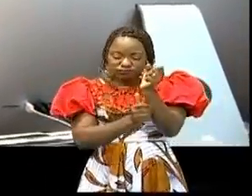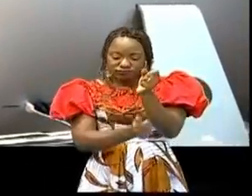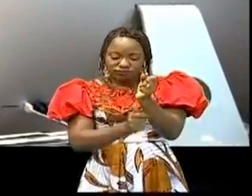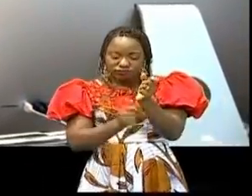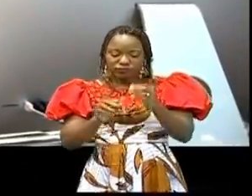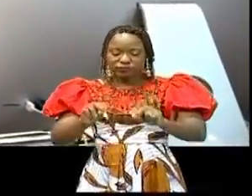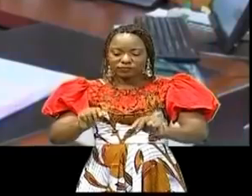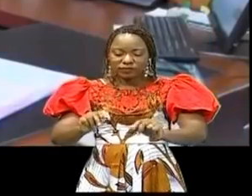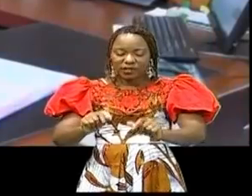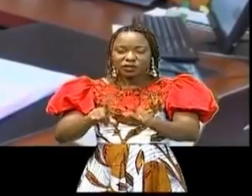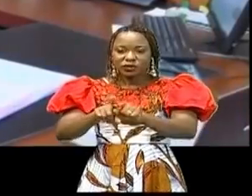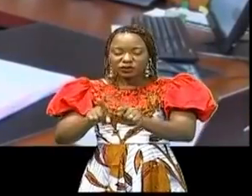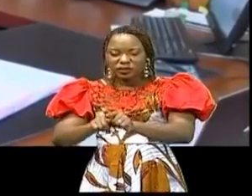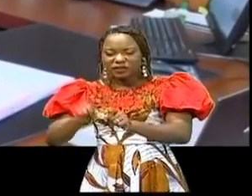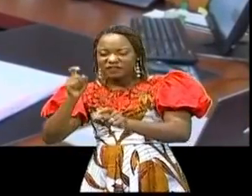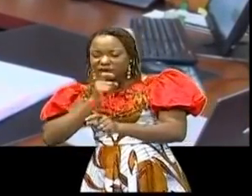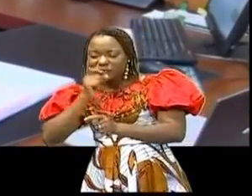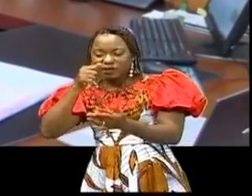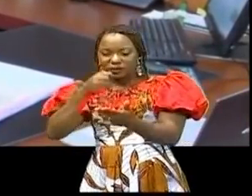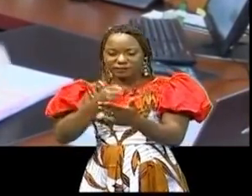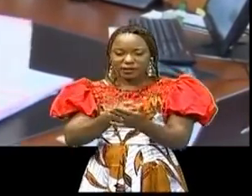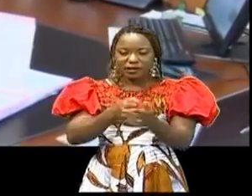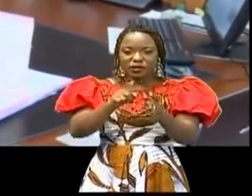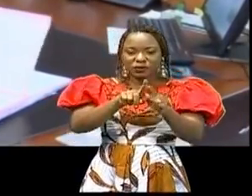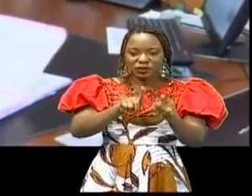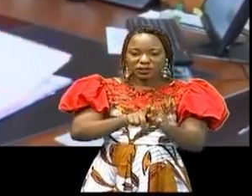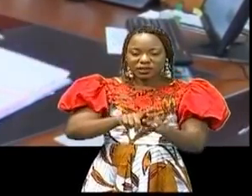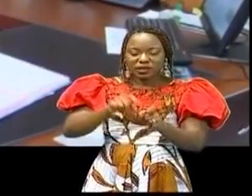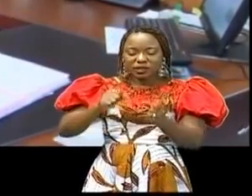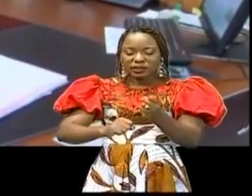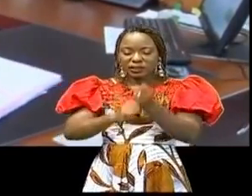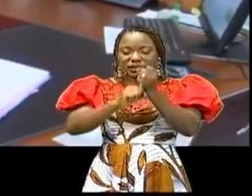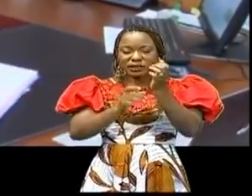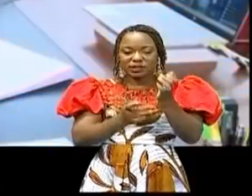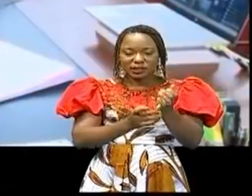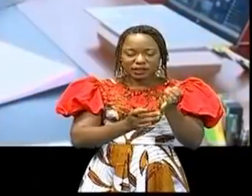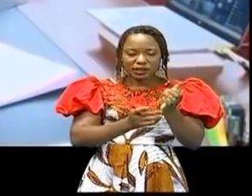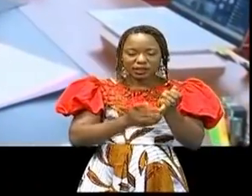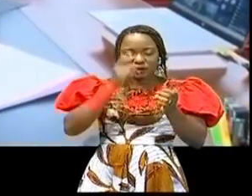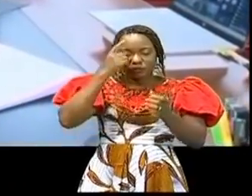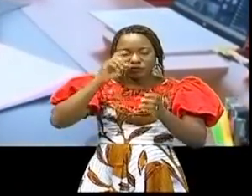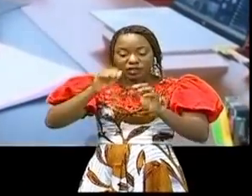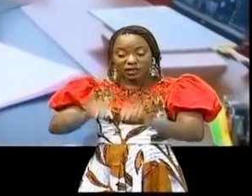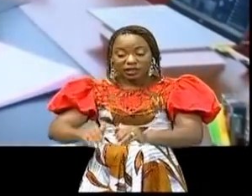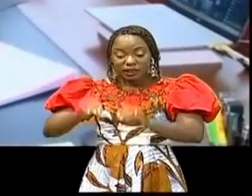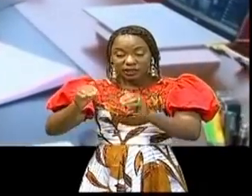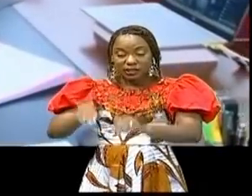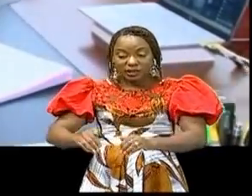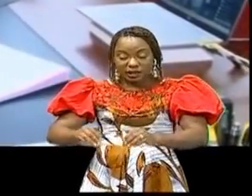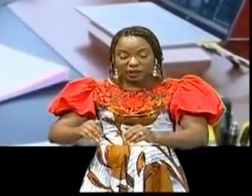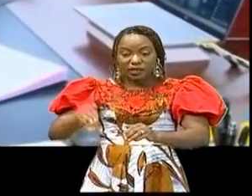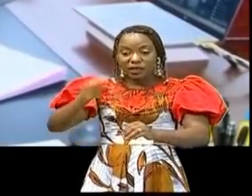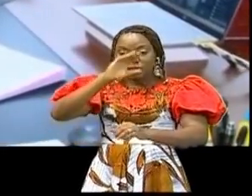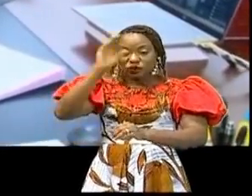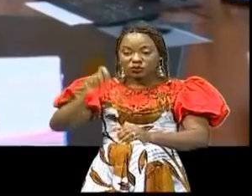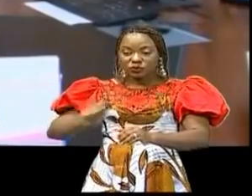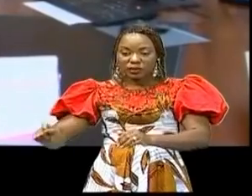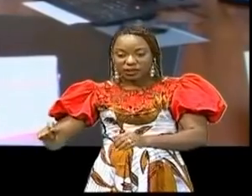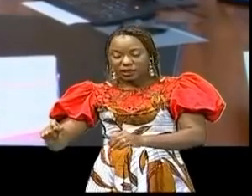et la pâtisserie, avec notamment l'assistance technique de l'Institut international pour l'agriculture tropicale,